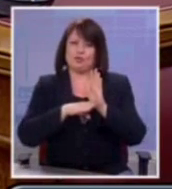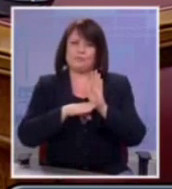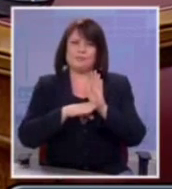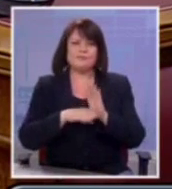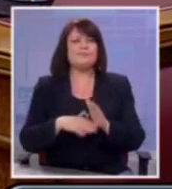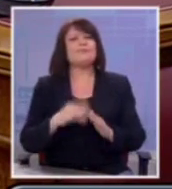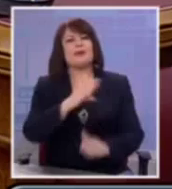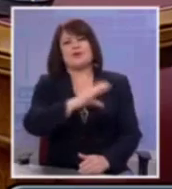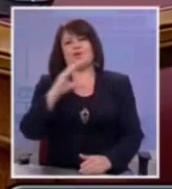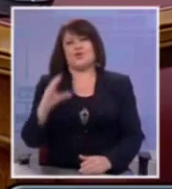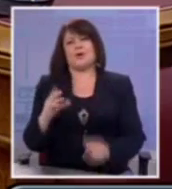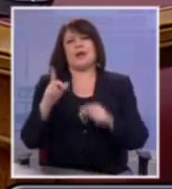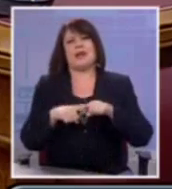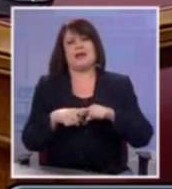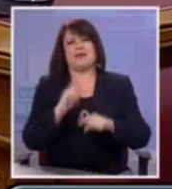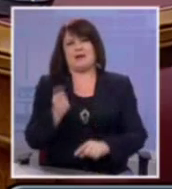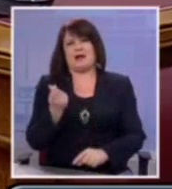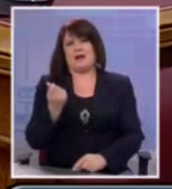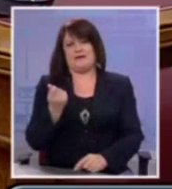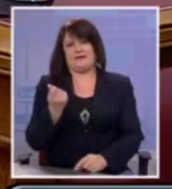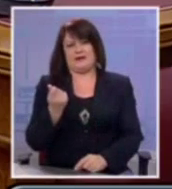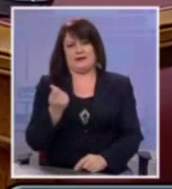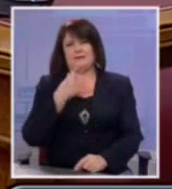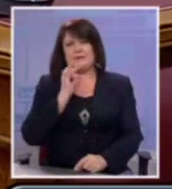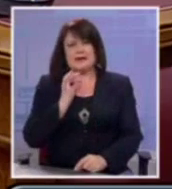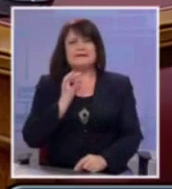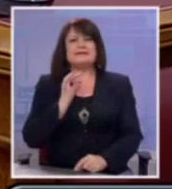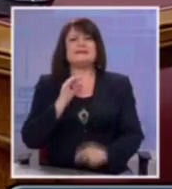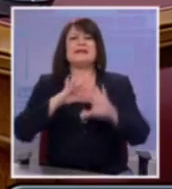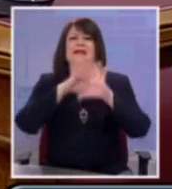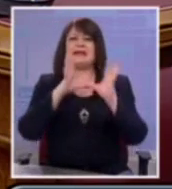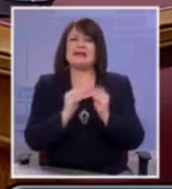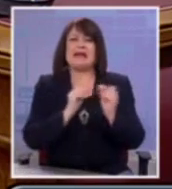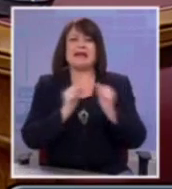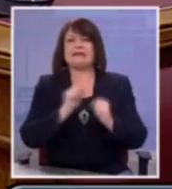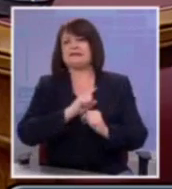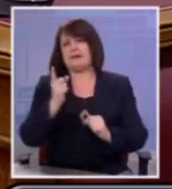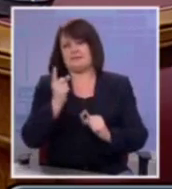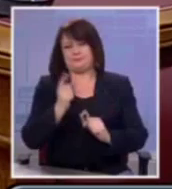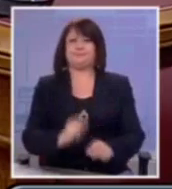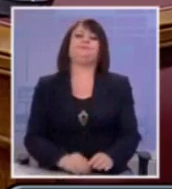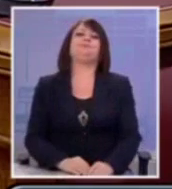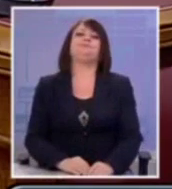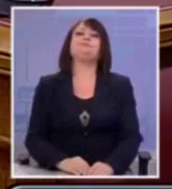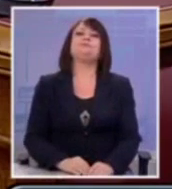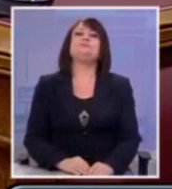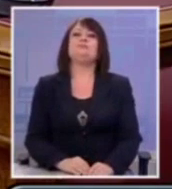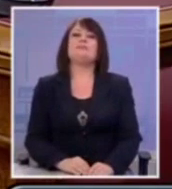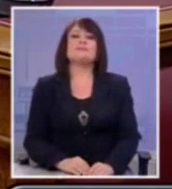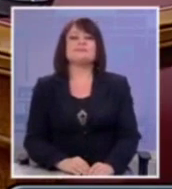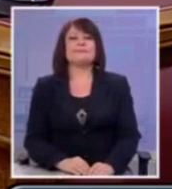να χρηματοδοτηθεί η Ελλάδα και να αποφευχθεί μια γενικότερη κρίση. Λοιπόν, σε αυτό